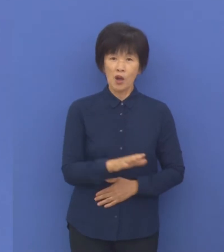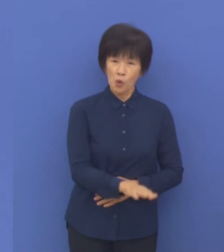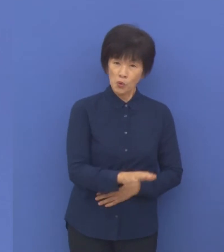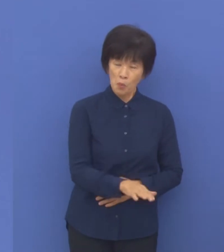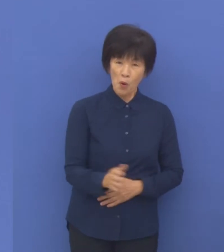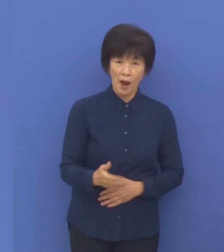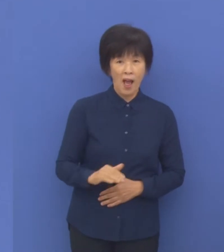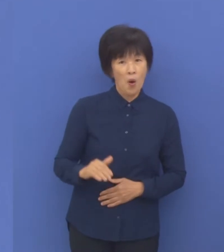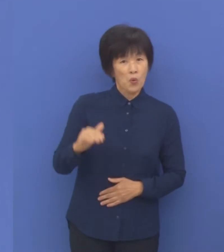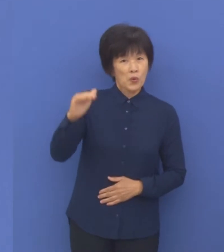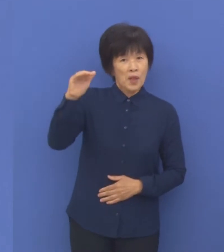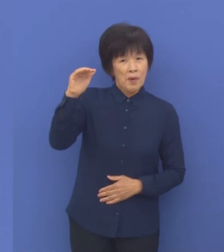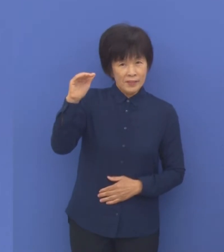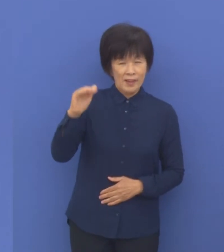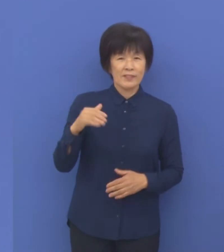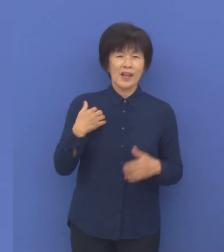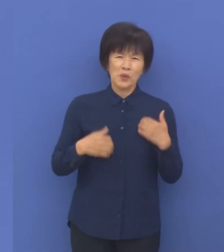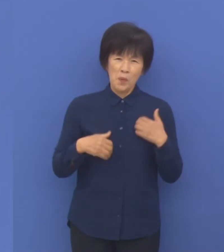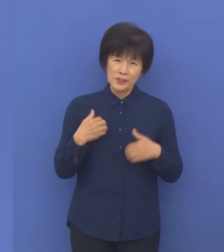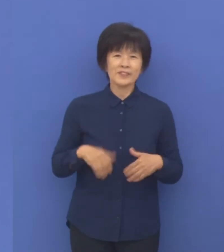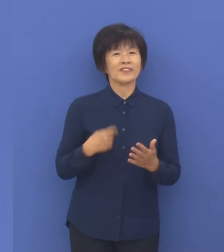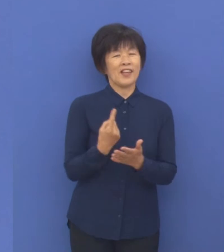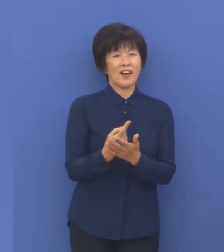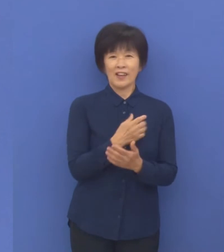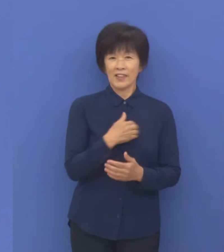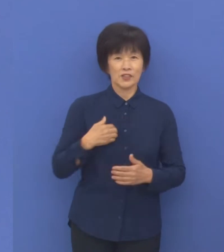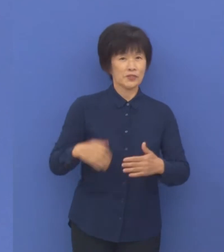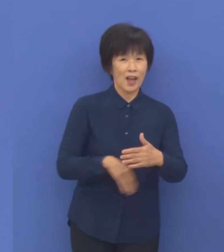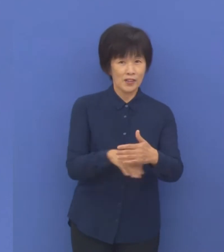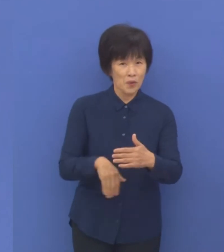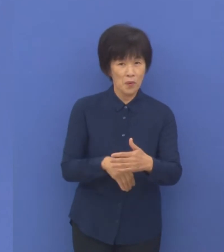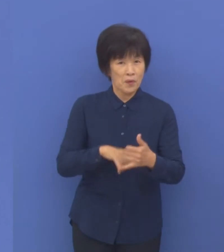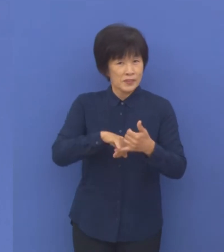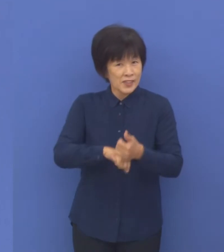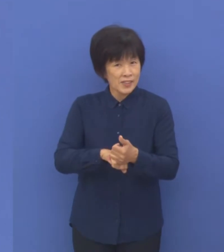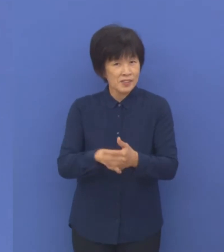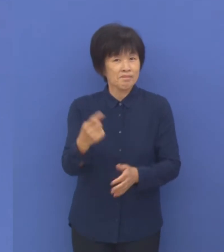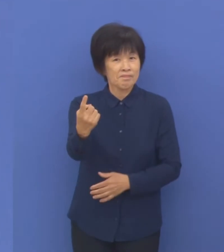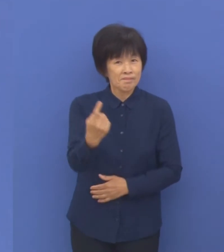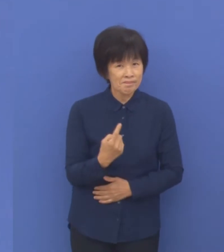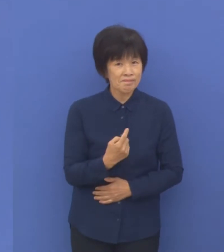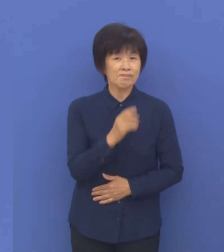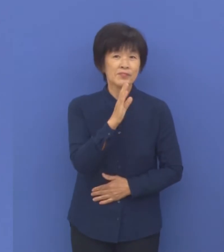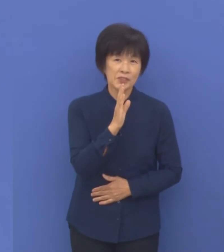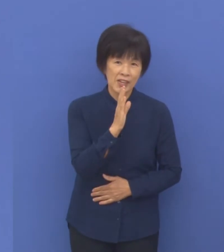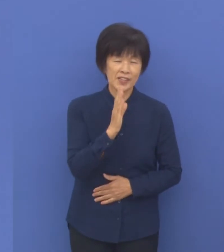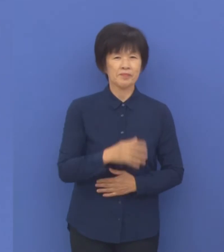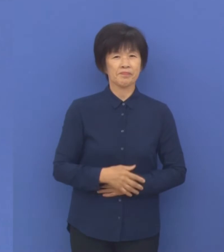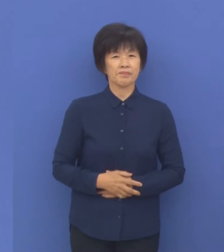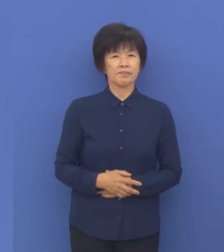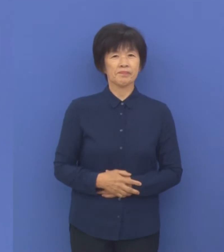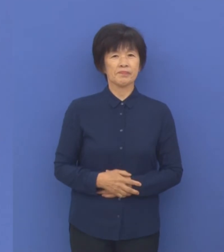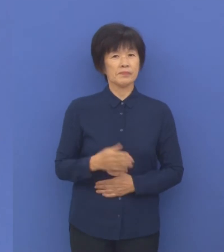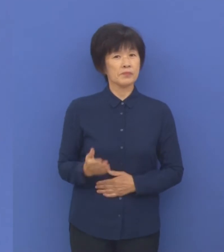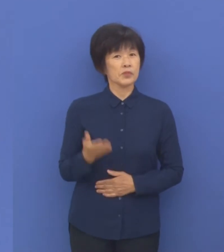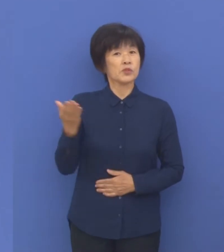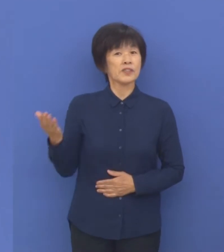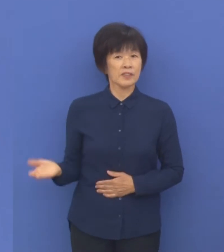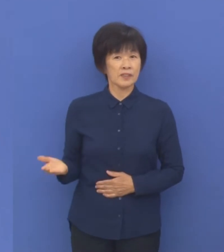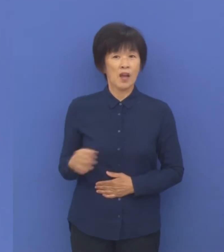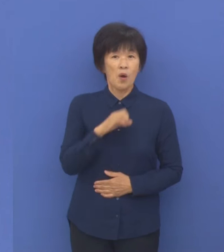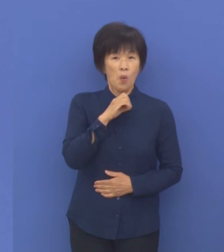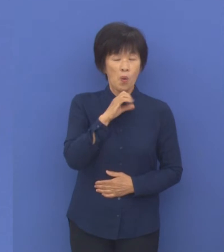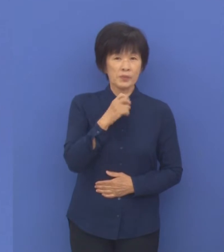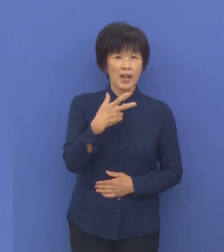大人まで楽しく参加できる内容ですのでぜひご来場ください次に